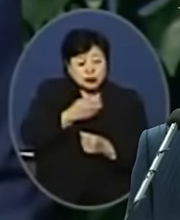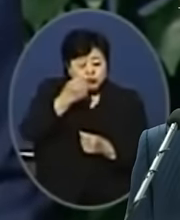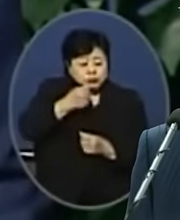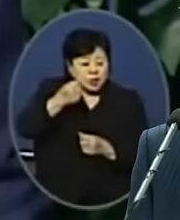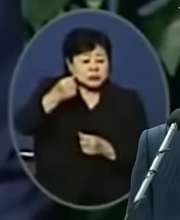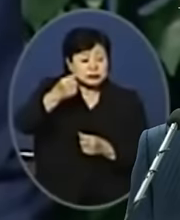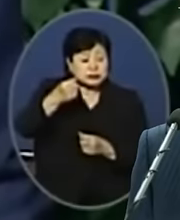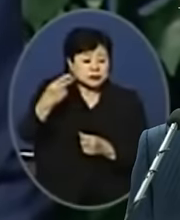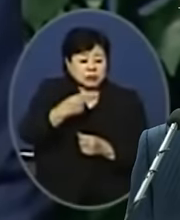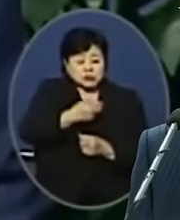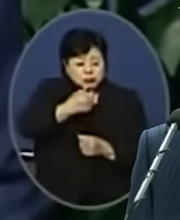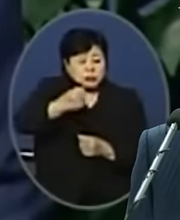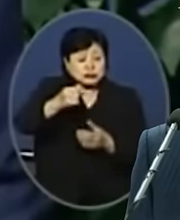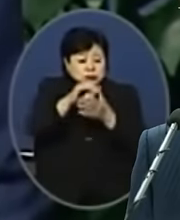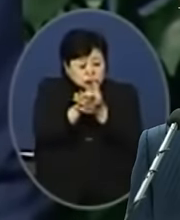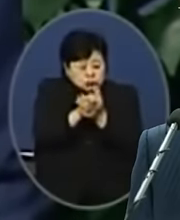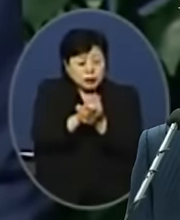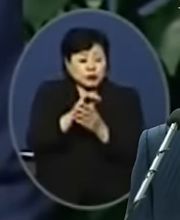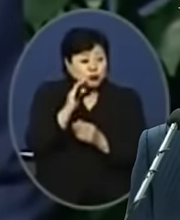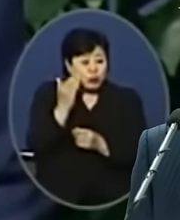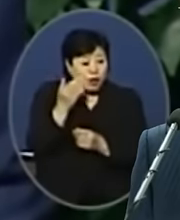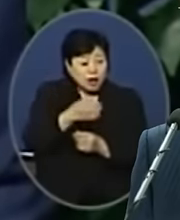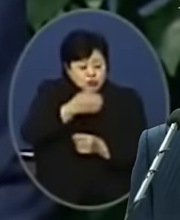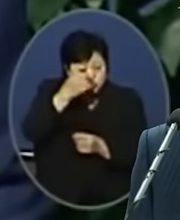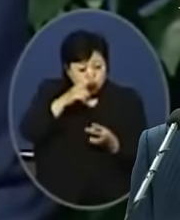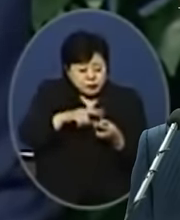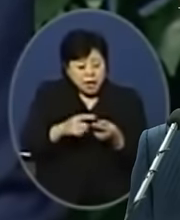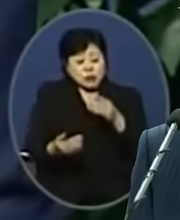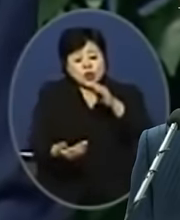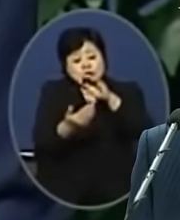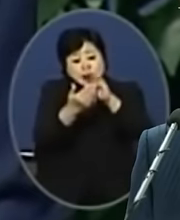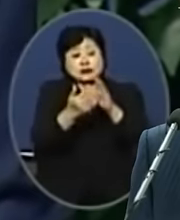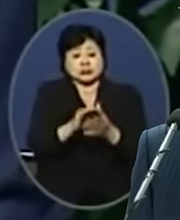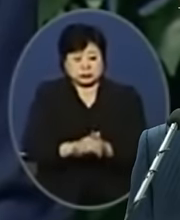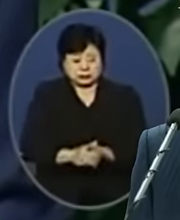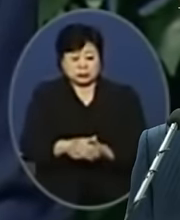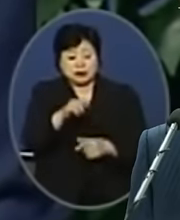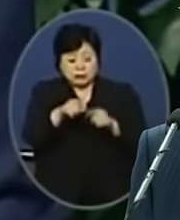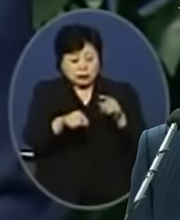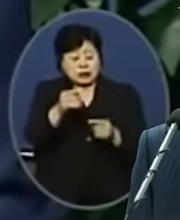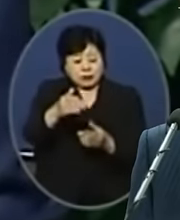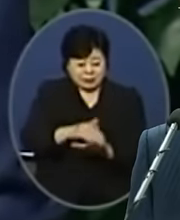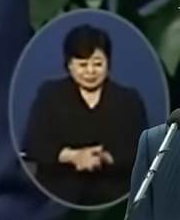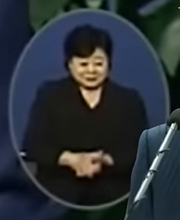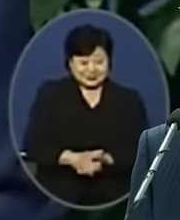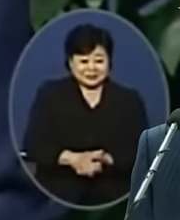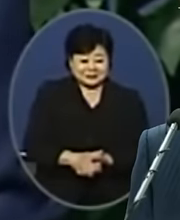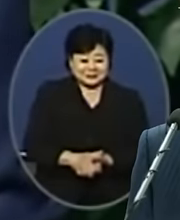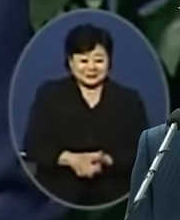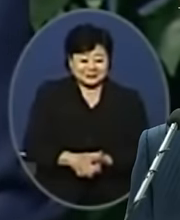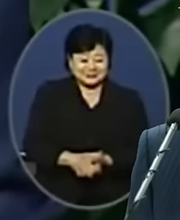꿈을 다시 품고 기도하고 있으면 그 꿈이 일어나서 여러분을 이끌어가는 것입니다.